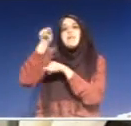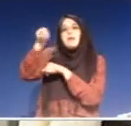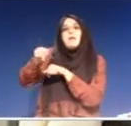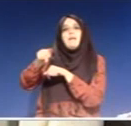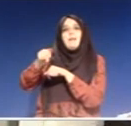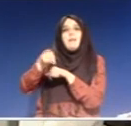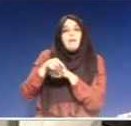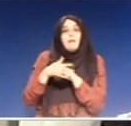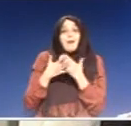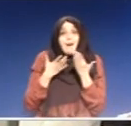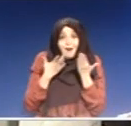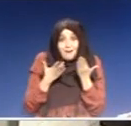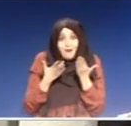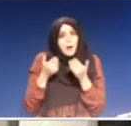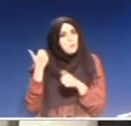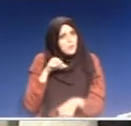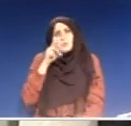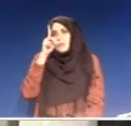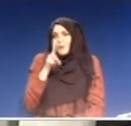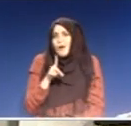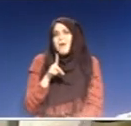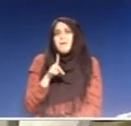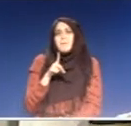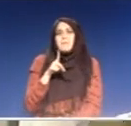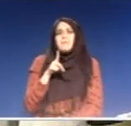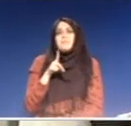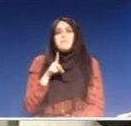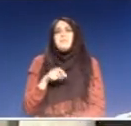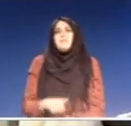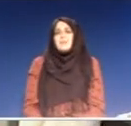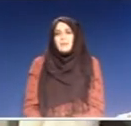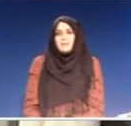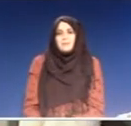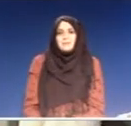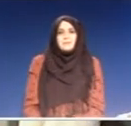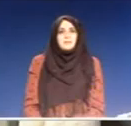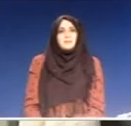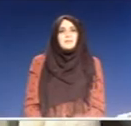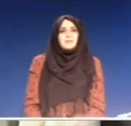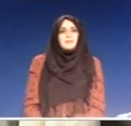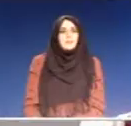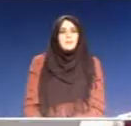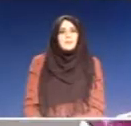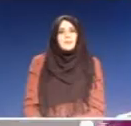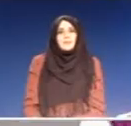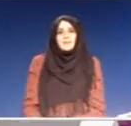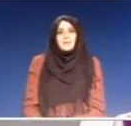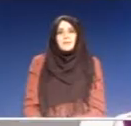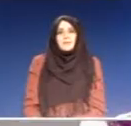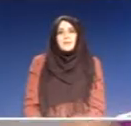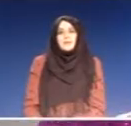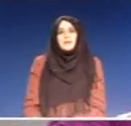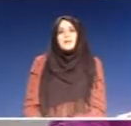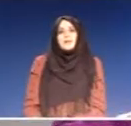يبرر، يقول هناك علاقة قرابة بينه وبين خصمي. طيب ربما ينحاز إلى